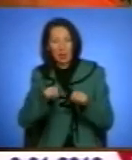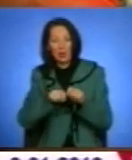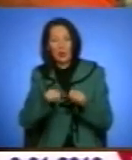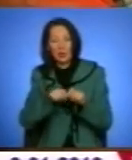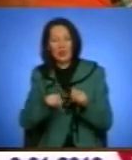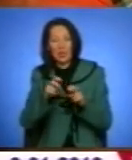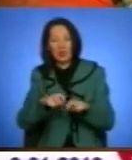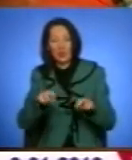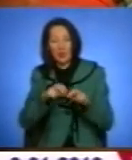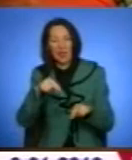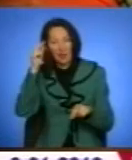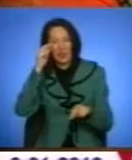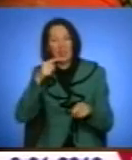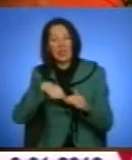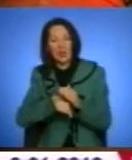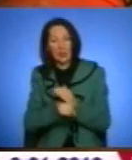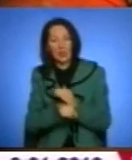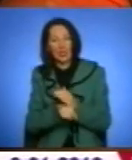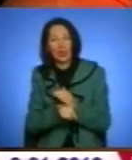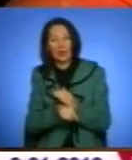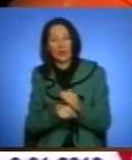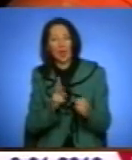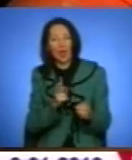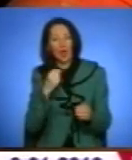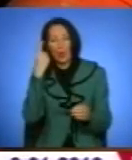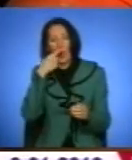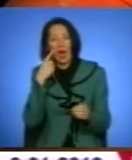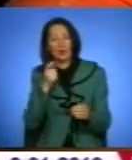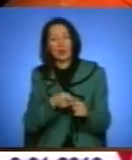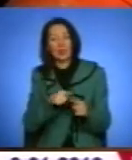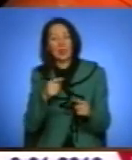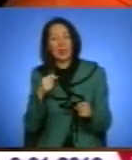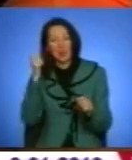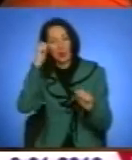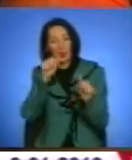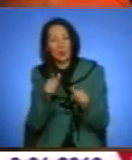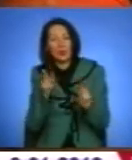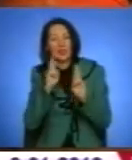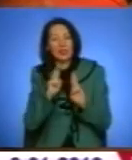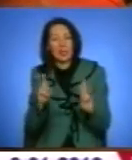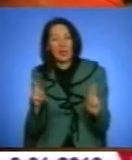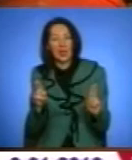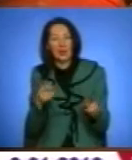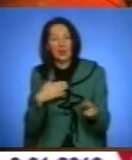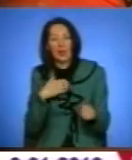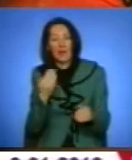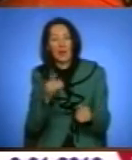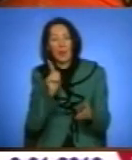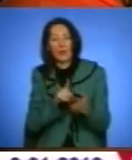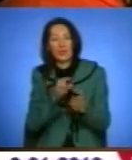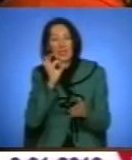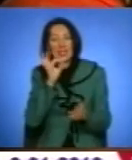оптимістичну. І хто автор цієї скульптури для нас невідомо, але я вам повинна сказати,